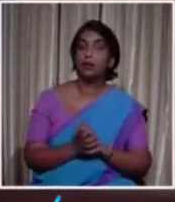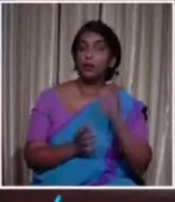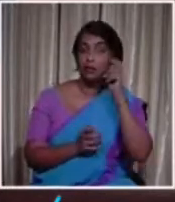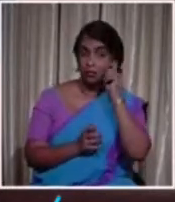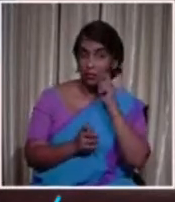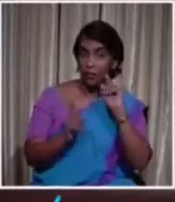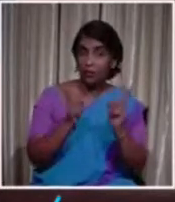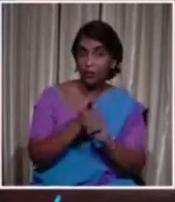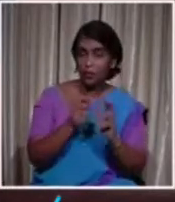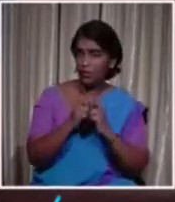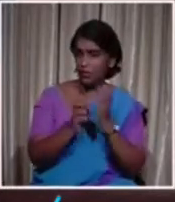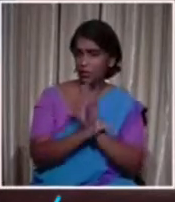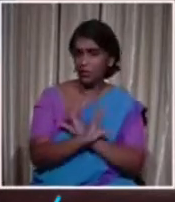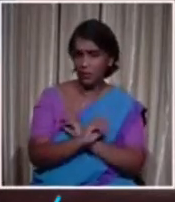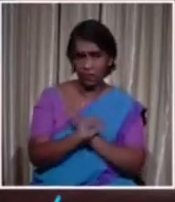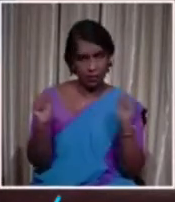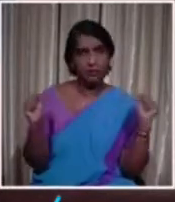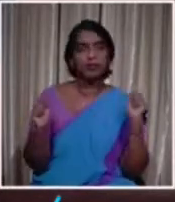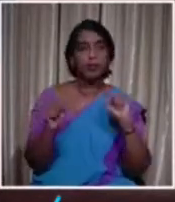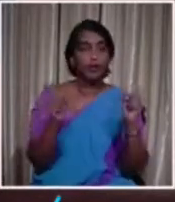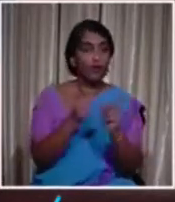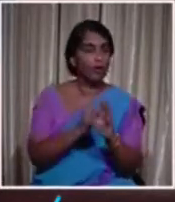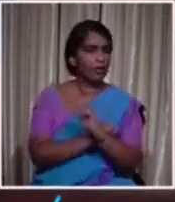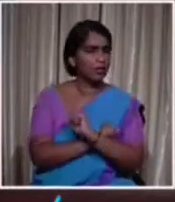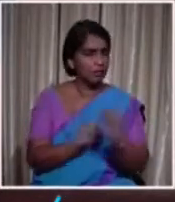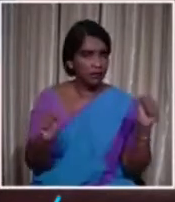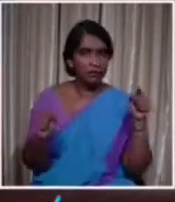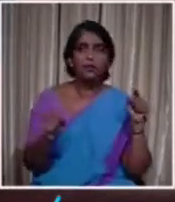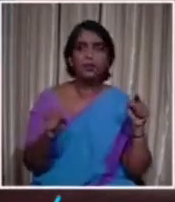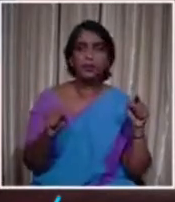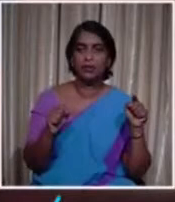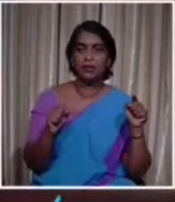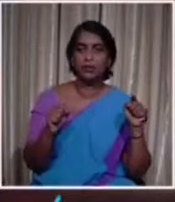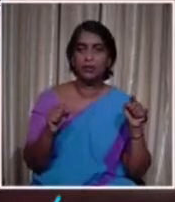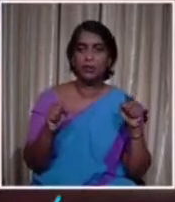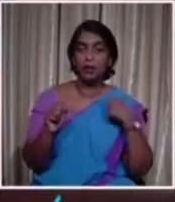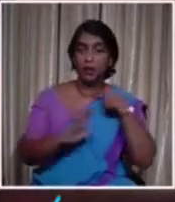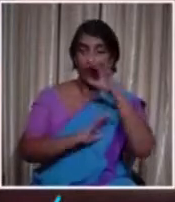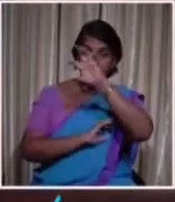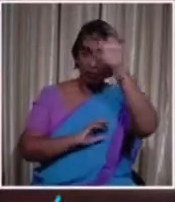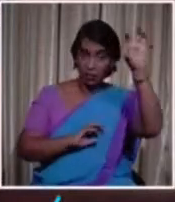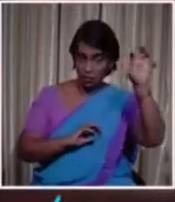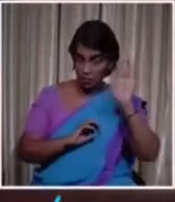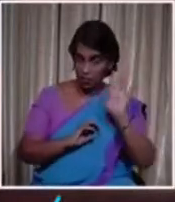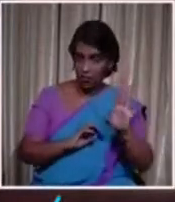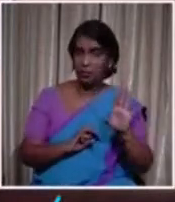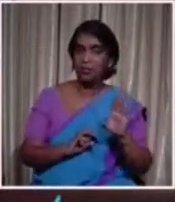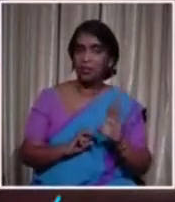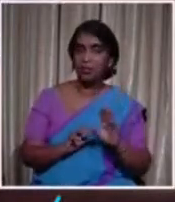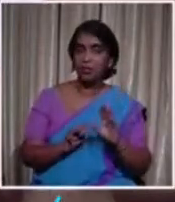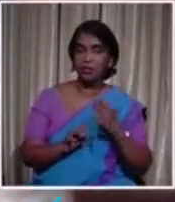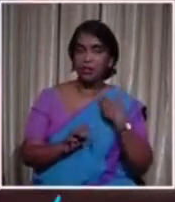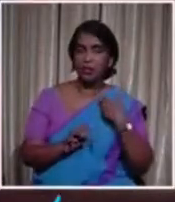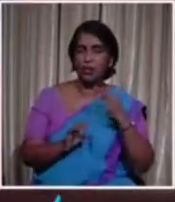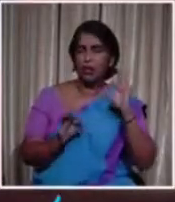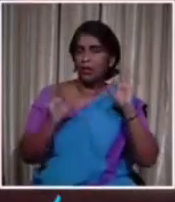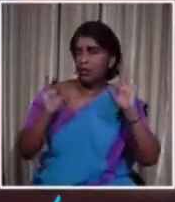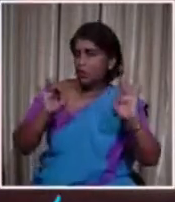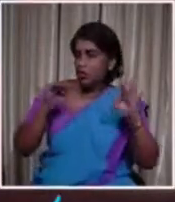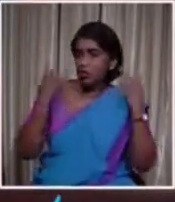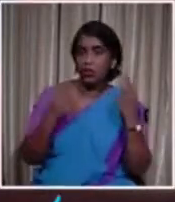प्रस्तवादी प्रश्नयक नेति, युद्धयक नेति, रटवाल लतरे, दुरुल मार्ते के तीन